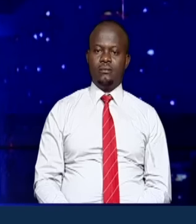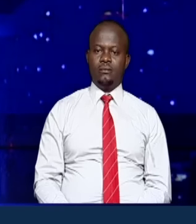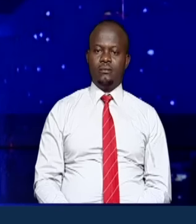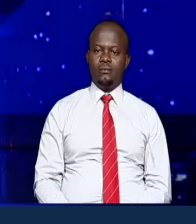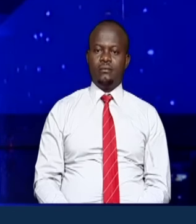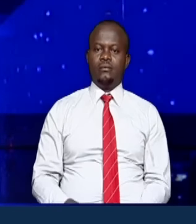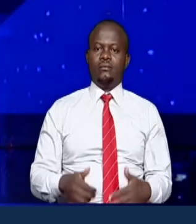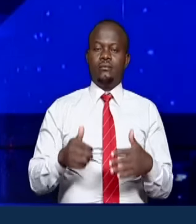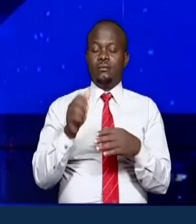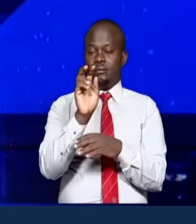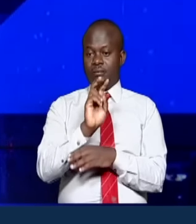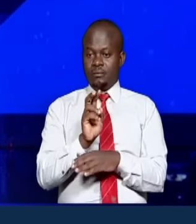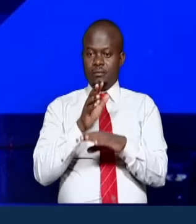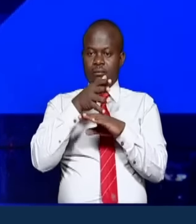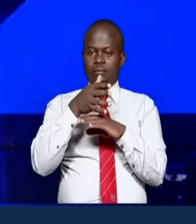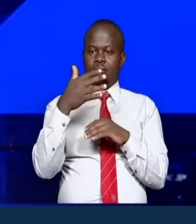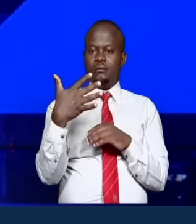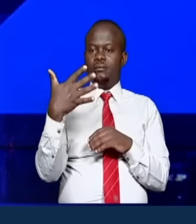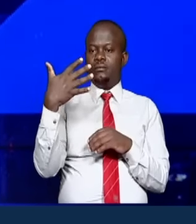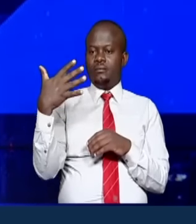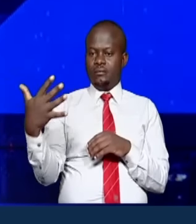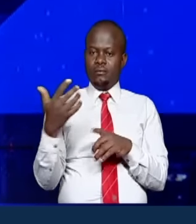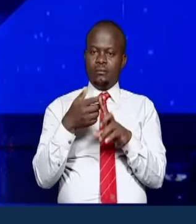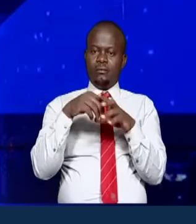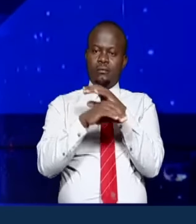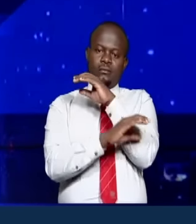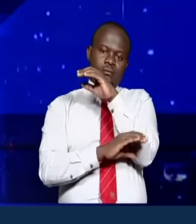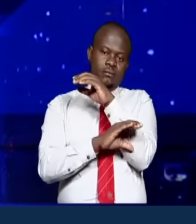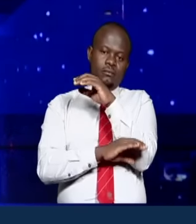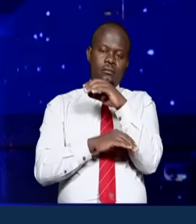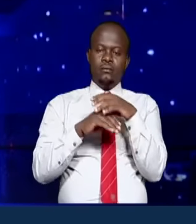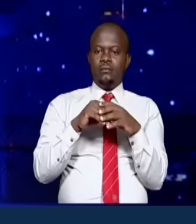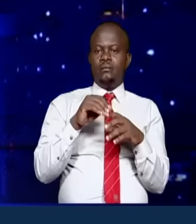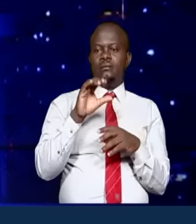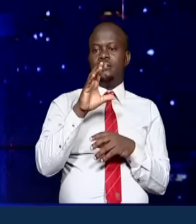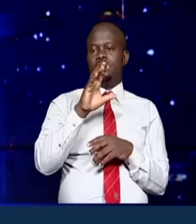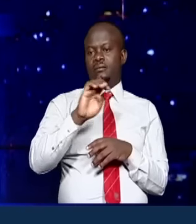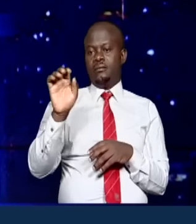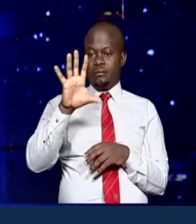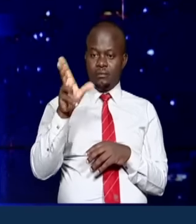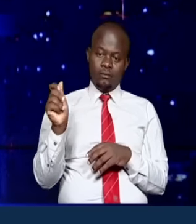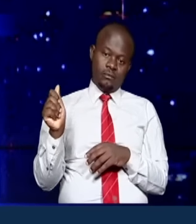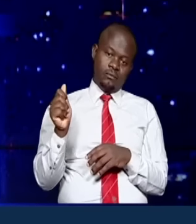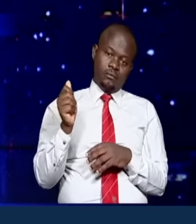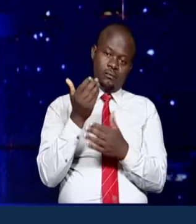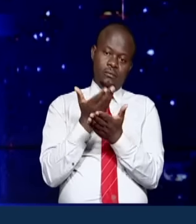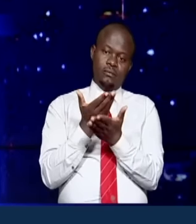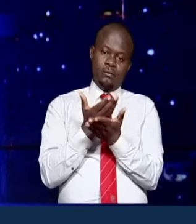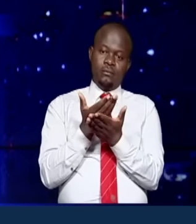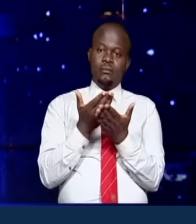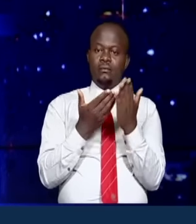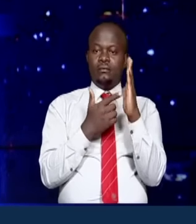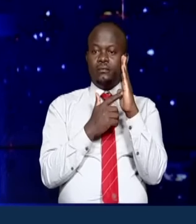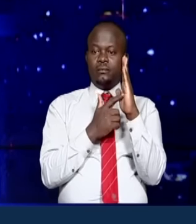Naho indorerezi zigera kuri 55 ziturutse mu bihugu bigize umuryango wa Afurika y'Iburasirazuba zasabwe